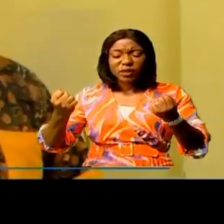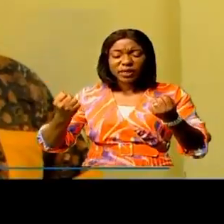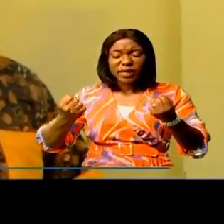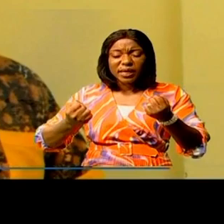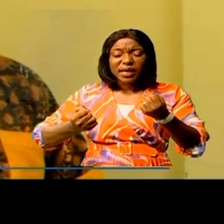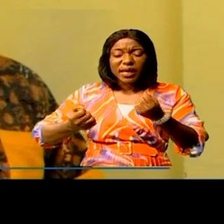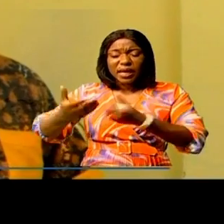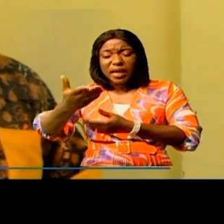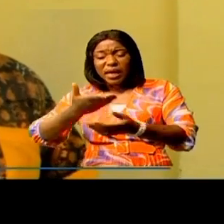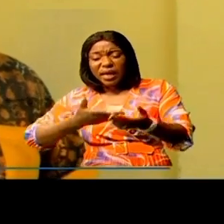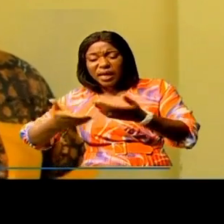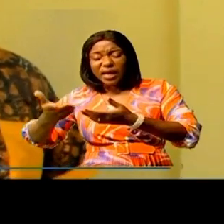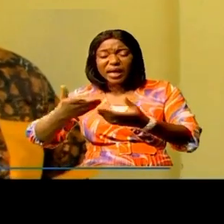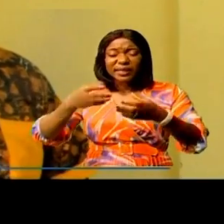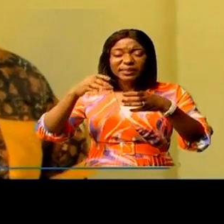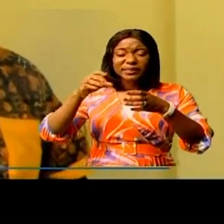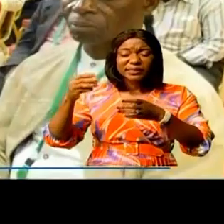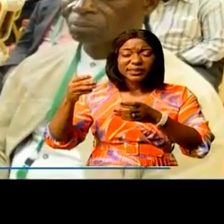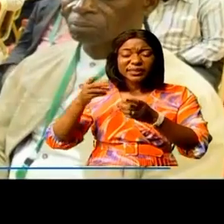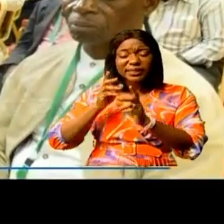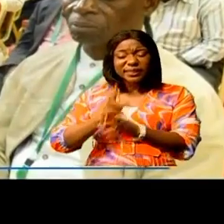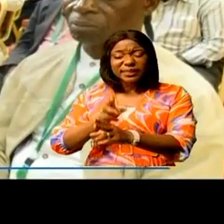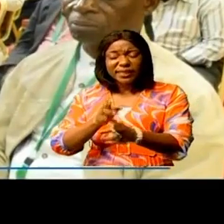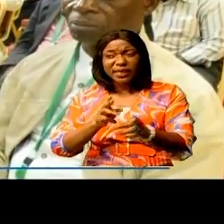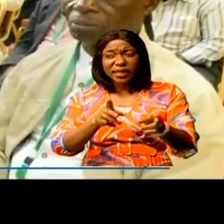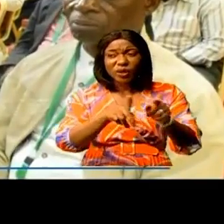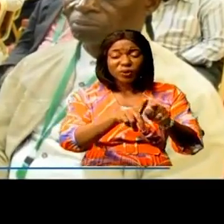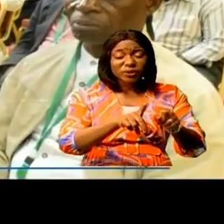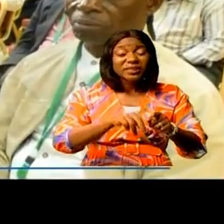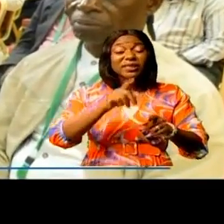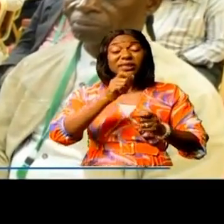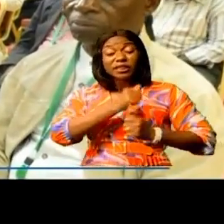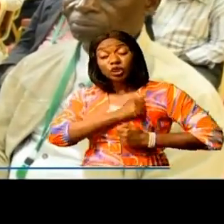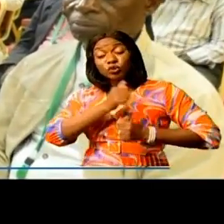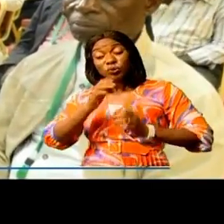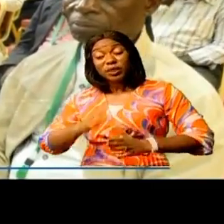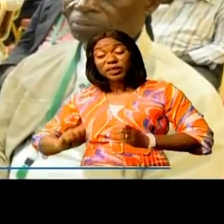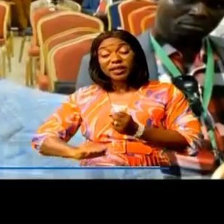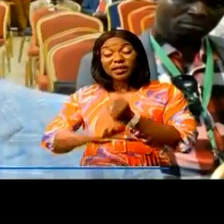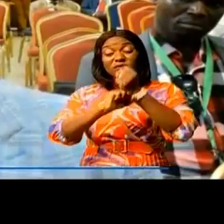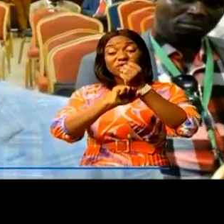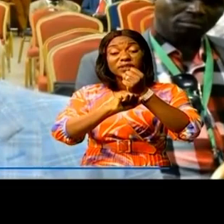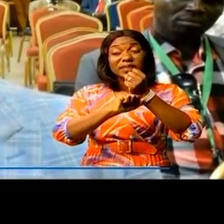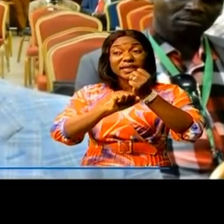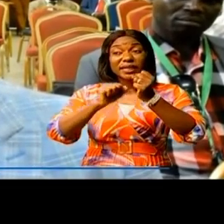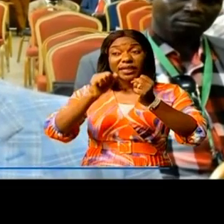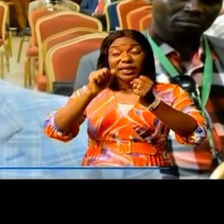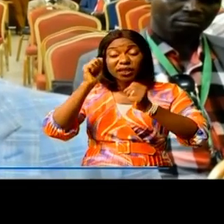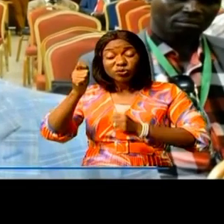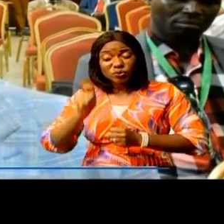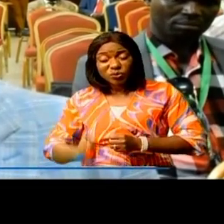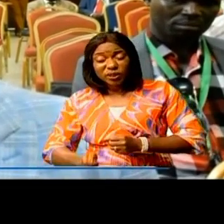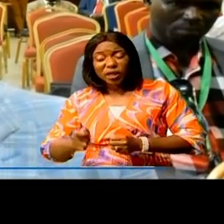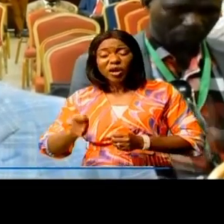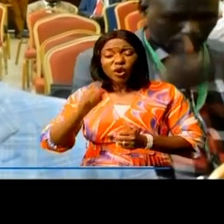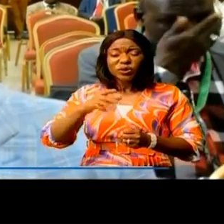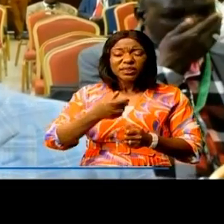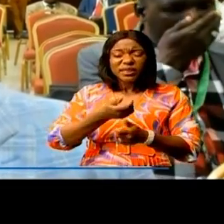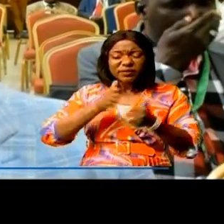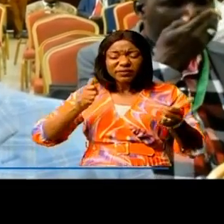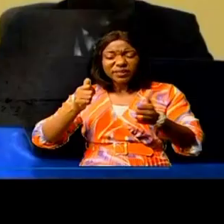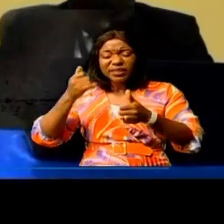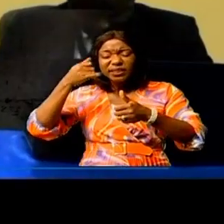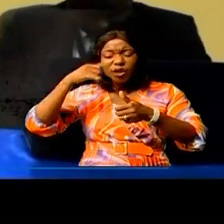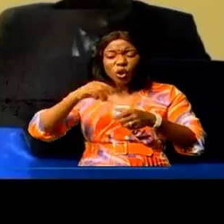guerre dont les acteurs sont des miliciens et officiers militaires, renforcer l'armée en extirpant les infiltrés et